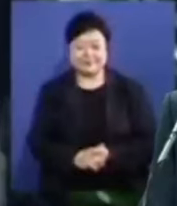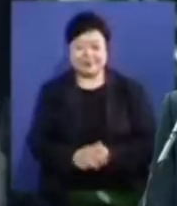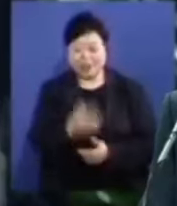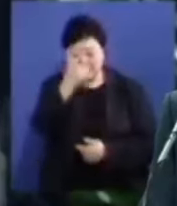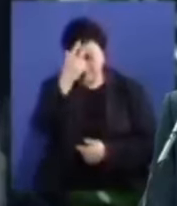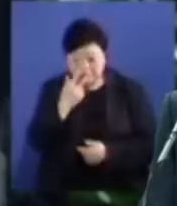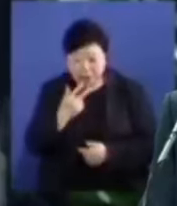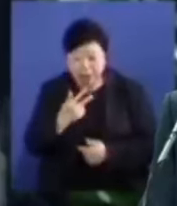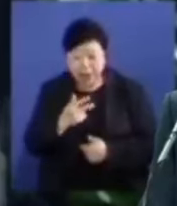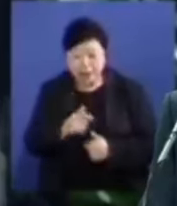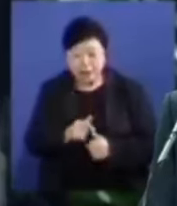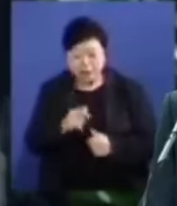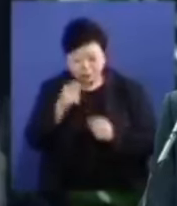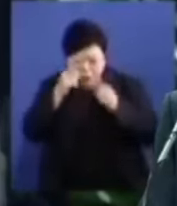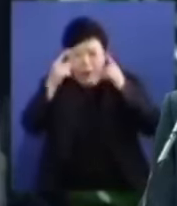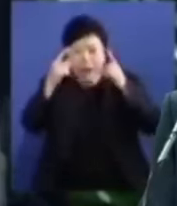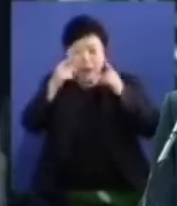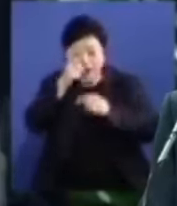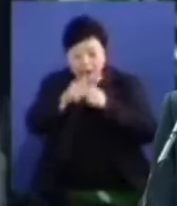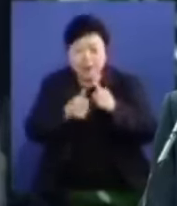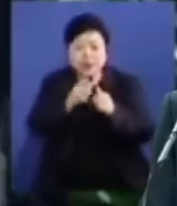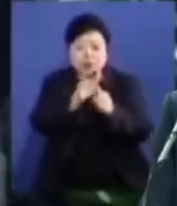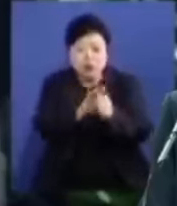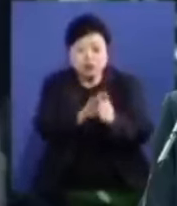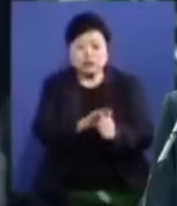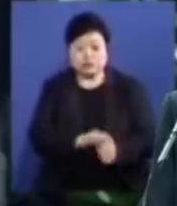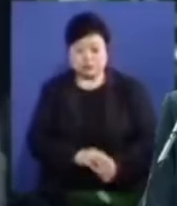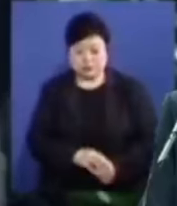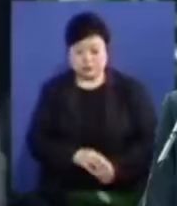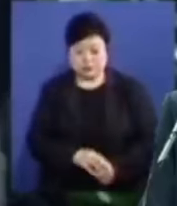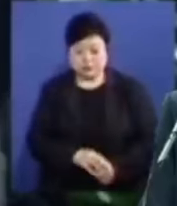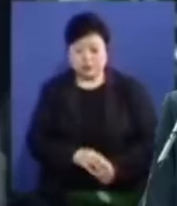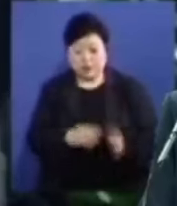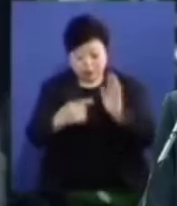맹인의 눈도 뜨게 하시는 하나님이라는 것을 나타내기 위해서